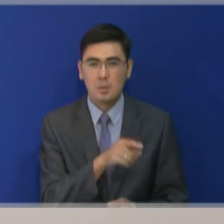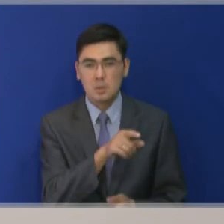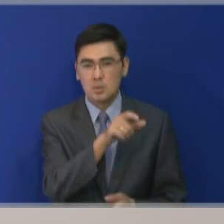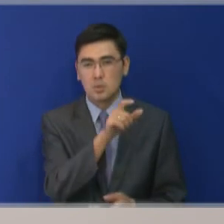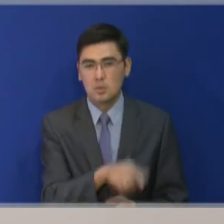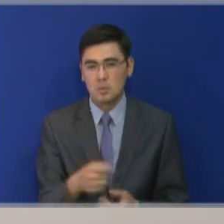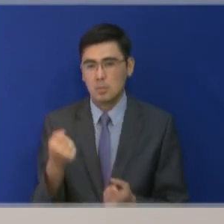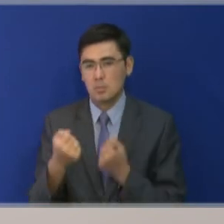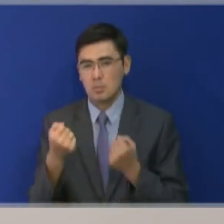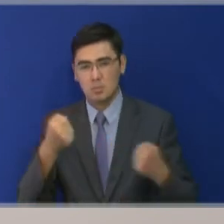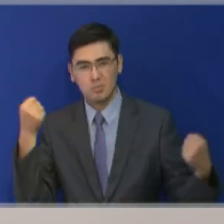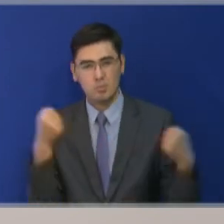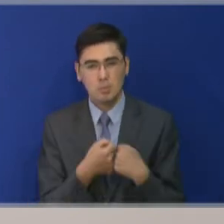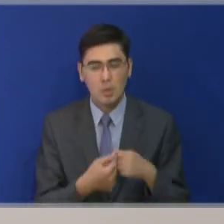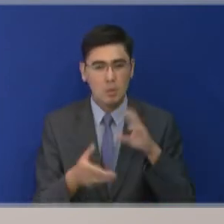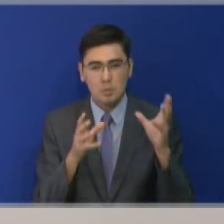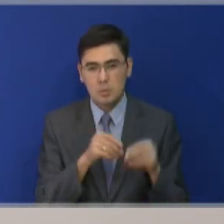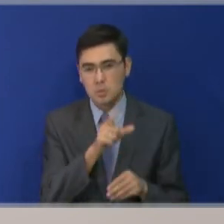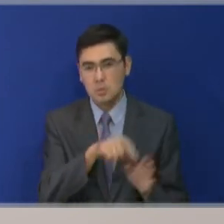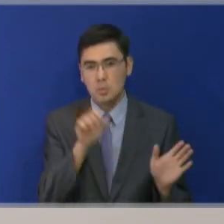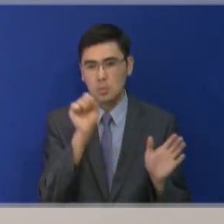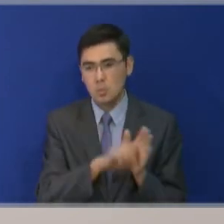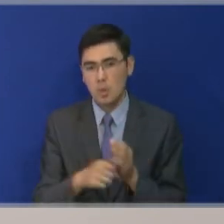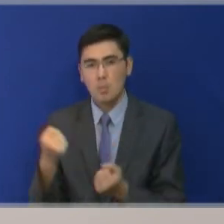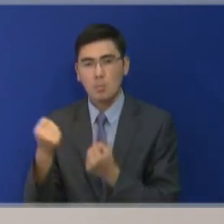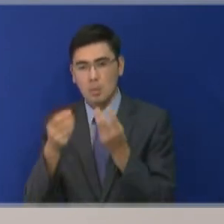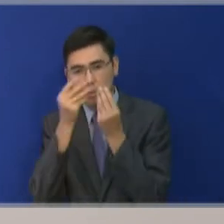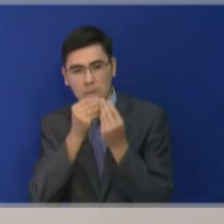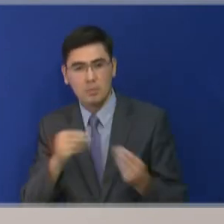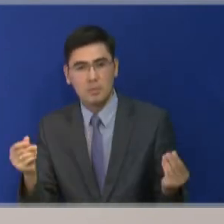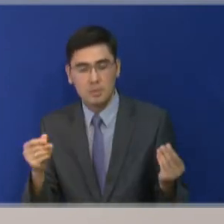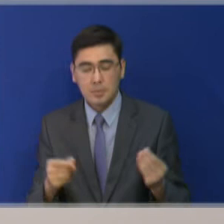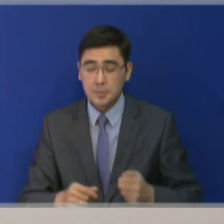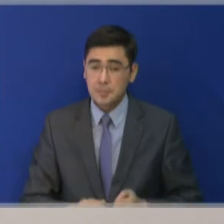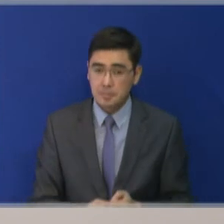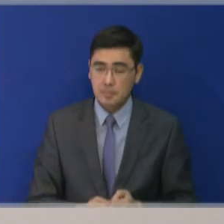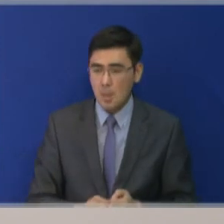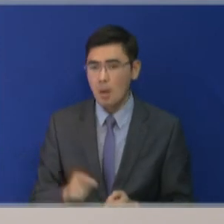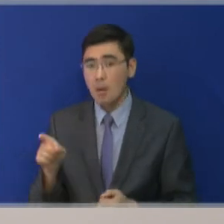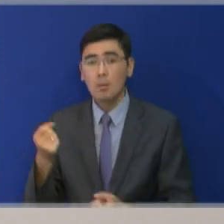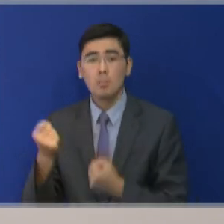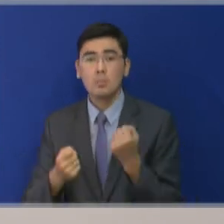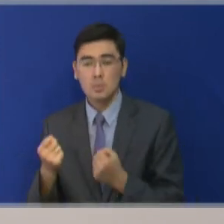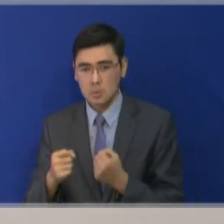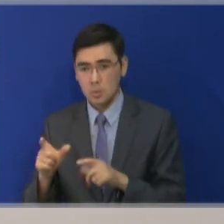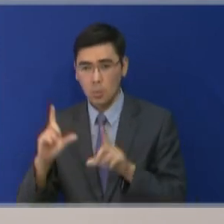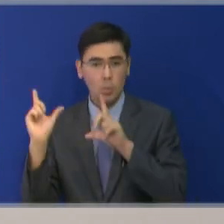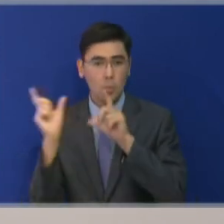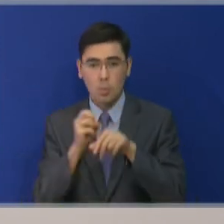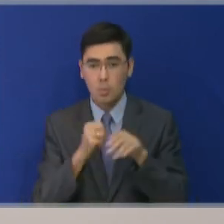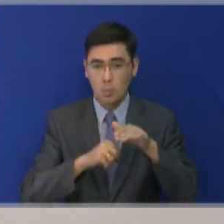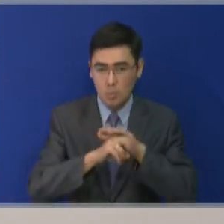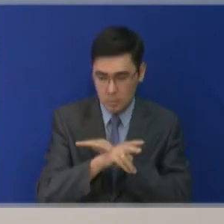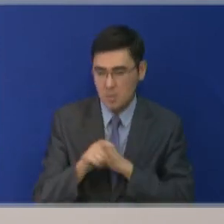полиция департаменті баспасөз хатшысының мәліметінше, тамыздың 27 күні кешкі сағат 8-де Бобровка саяжай алабына баратын тас